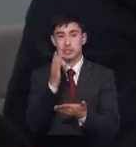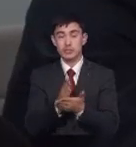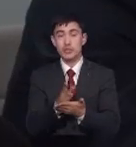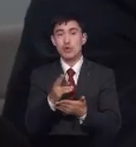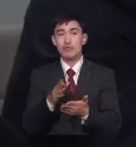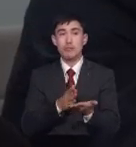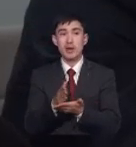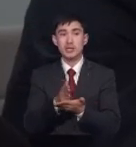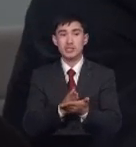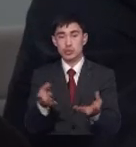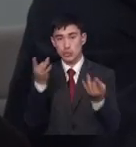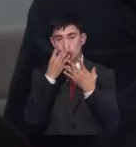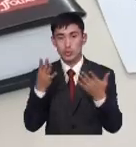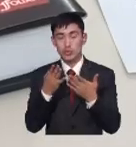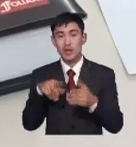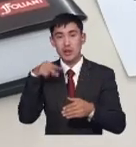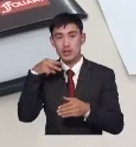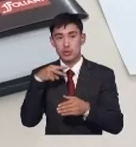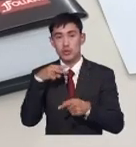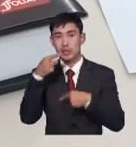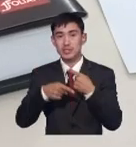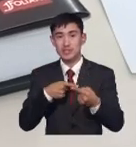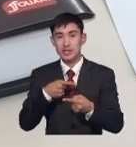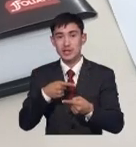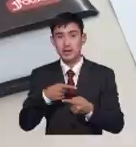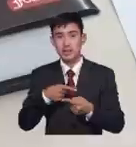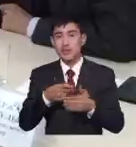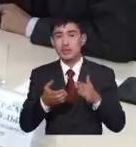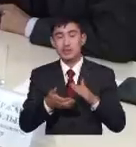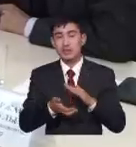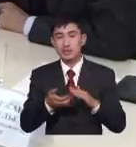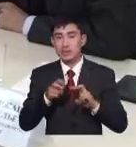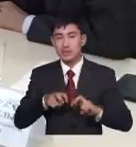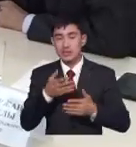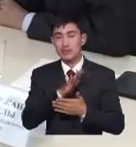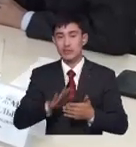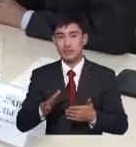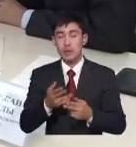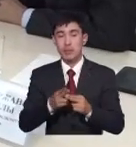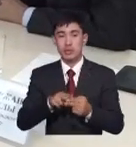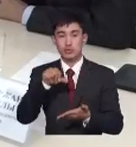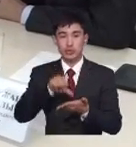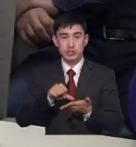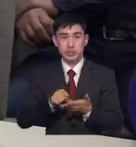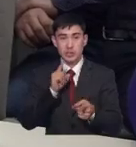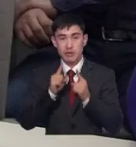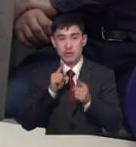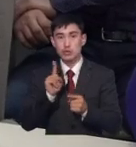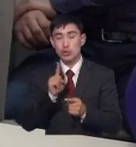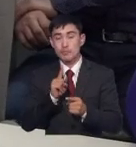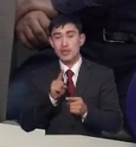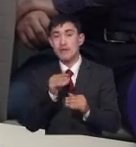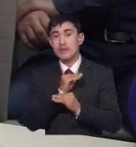его политическое, культурное и литературное наследие остается недостаточно исследованными. Участники круглого стола подчеркнули, что